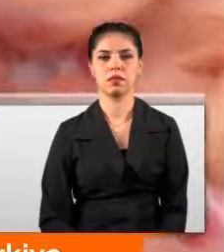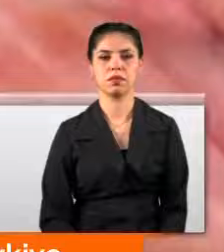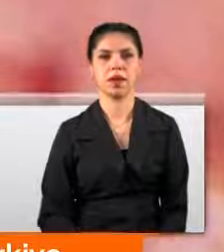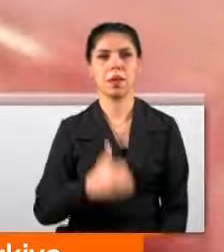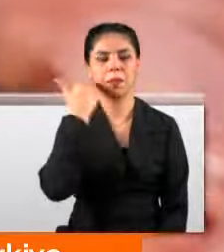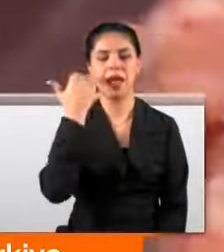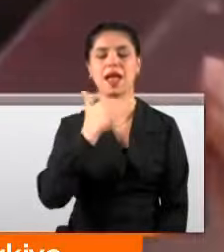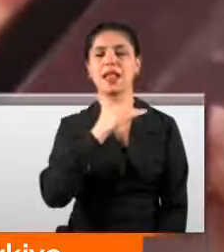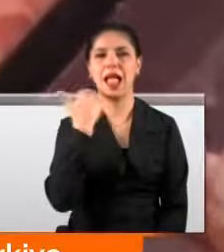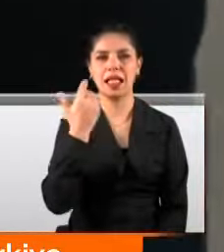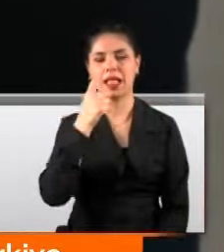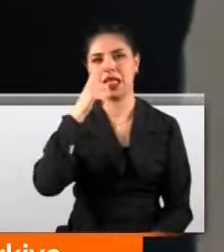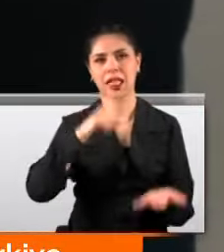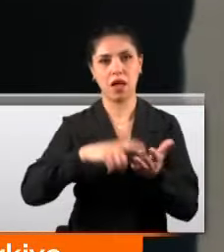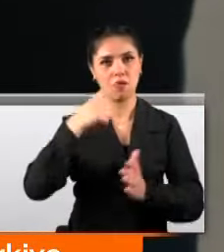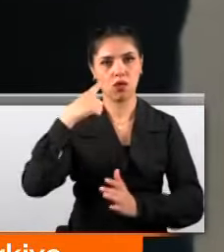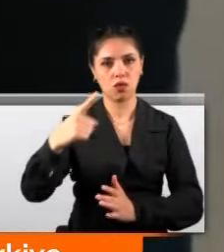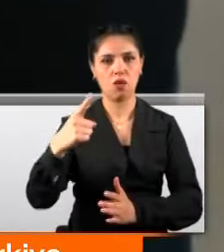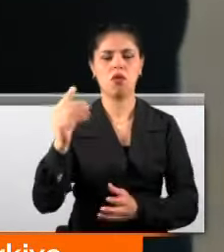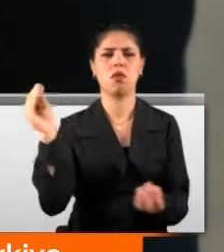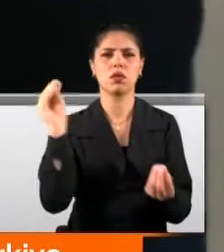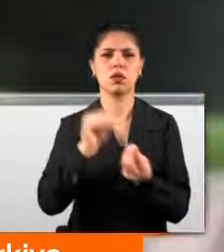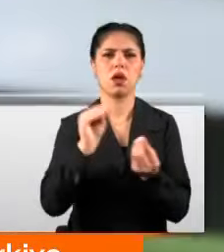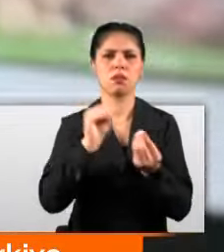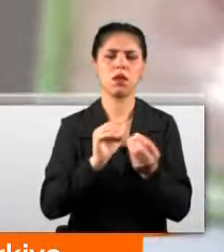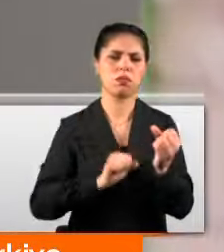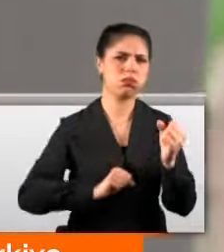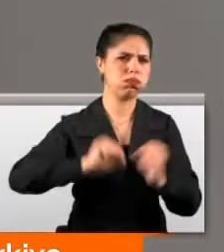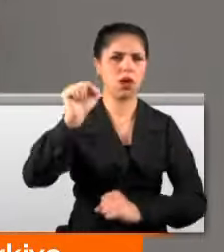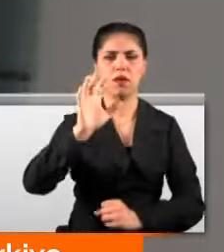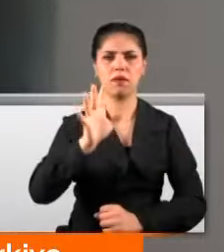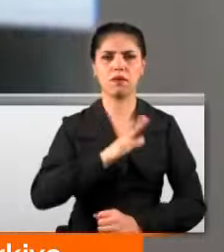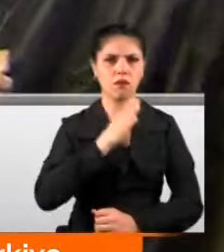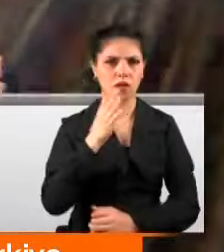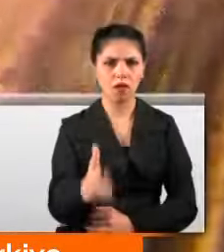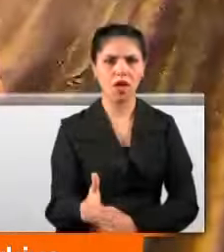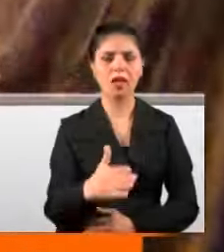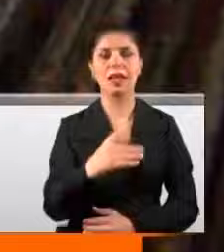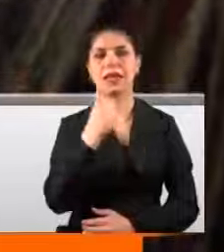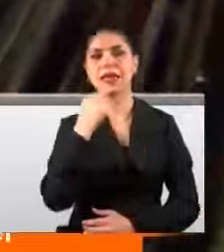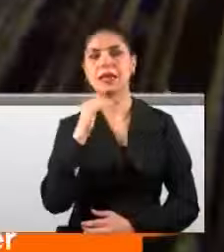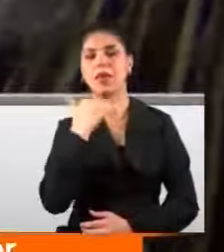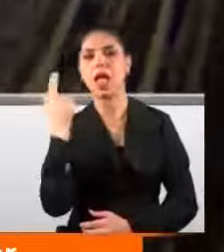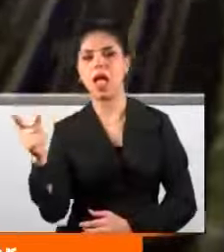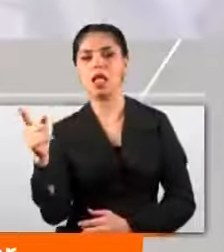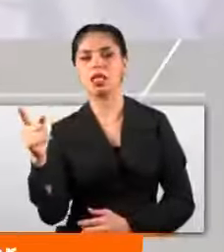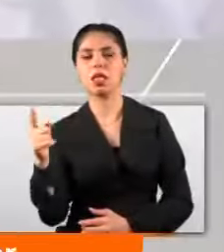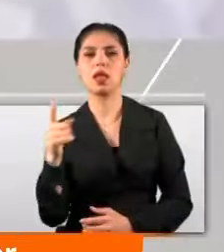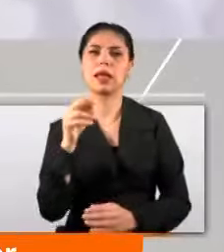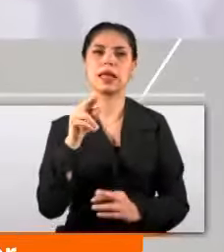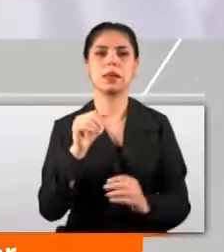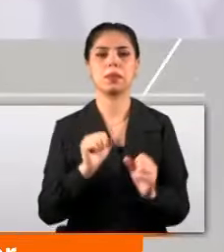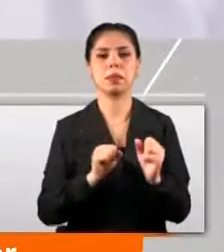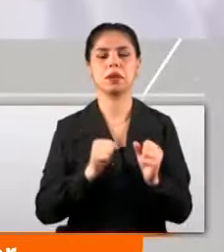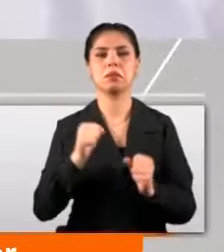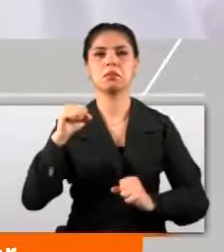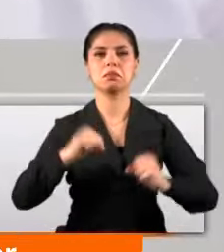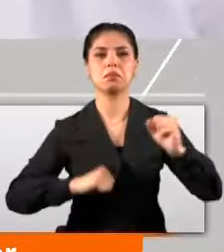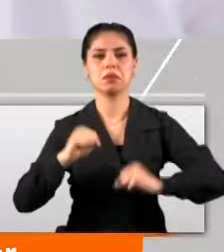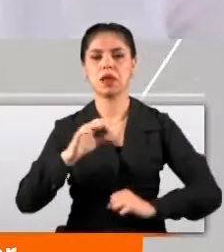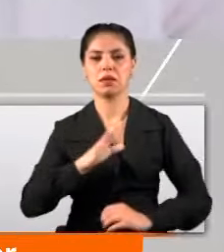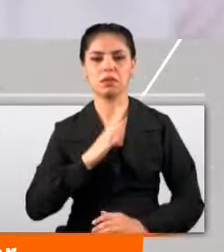Beyaz et son günlerde fahiş oranda artan fiyatıyla gündemde. Neredeyse kırmızı etle yarışır hale geldi. Özellikle son 5